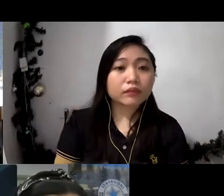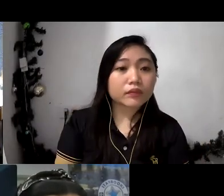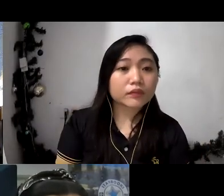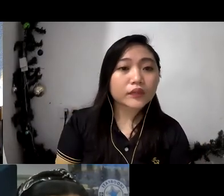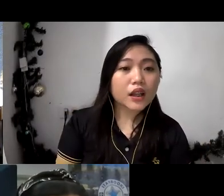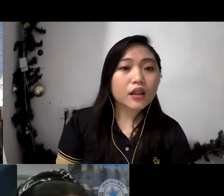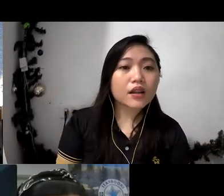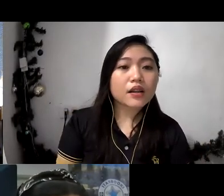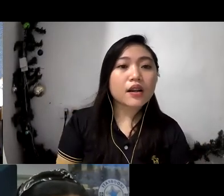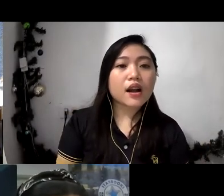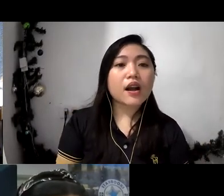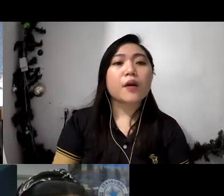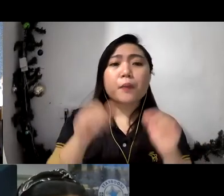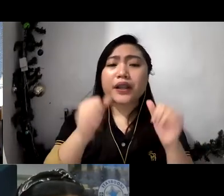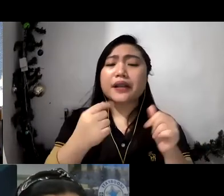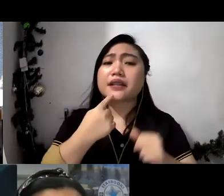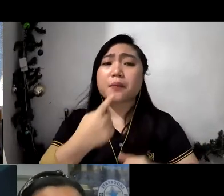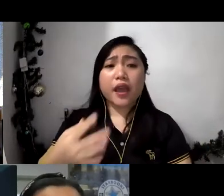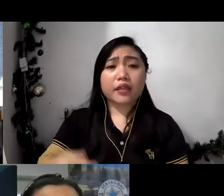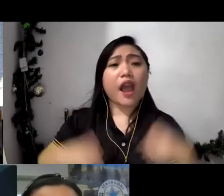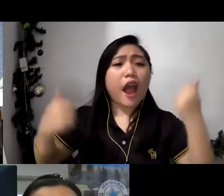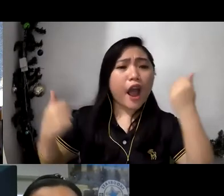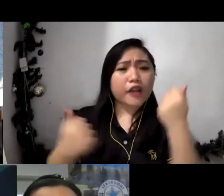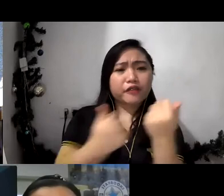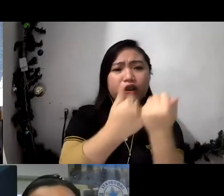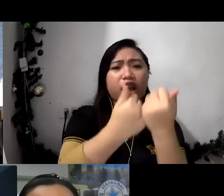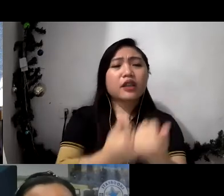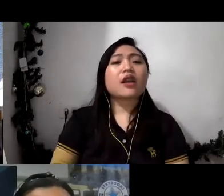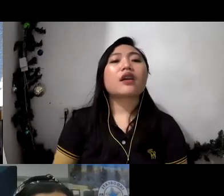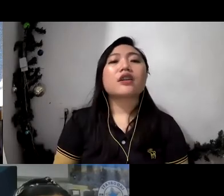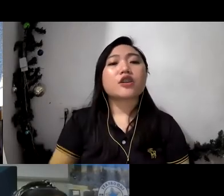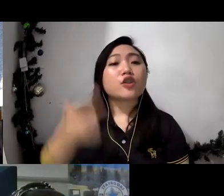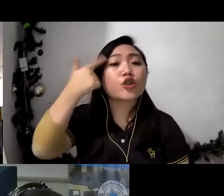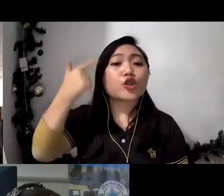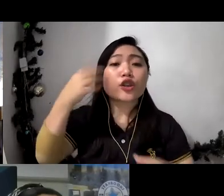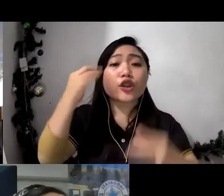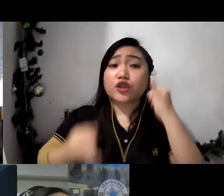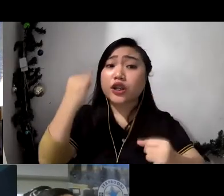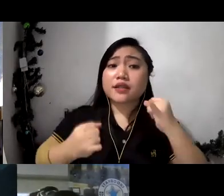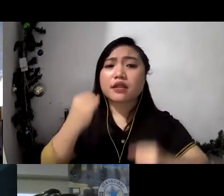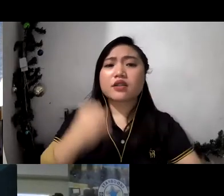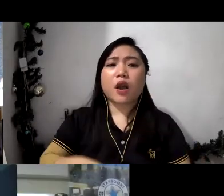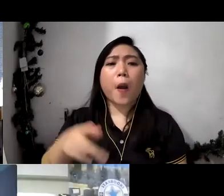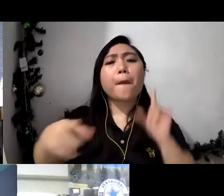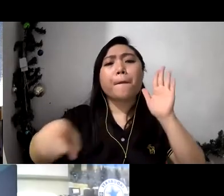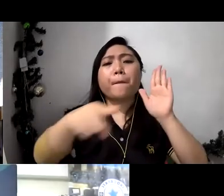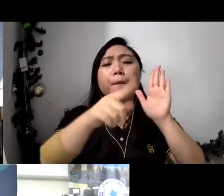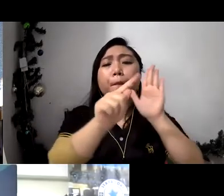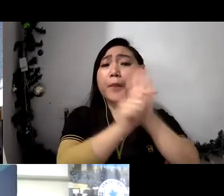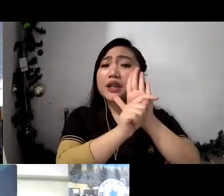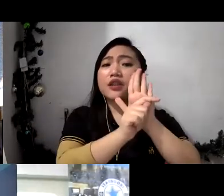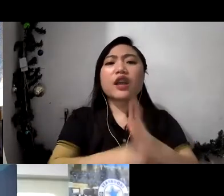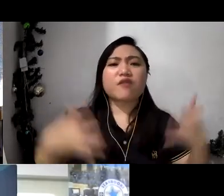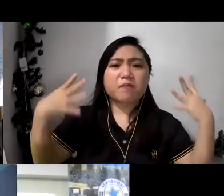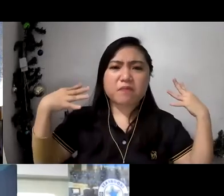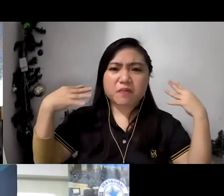no, na we can advocate for gender justice, positive notion, positive masculinity, yung sinatawag natin, no? Those